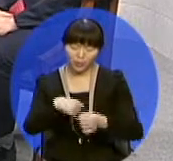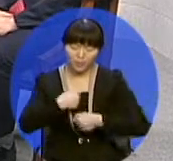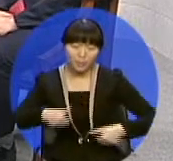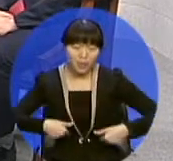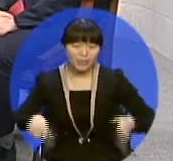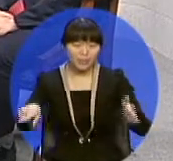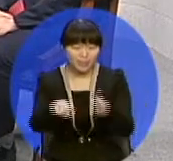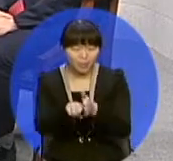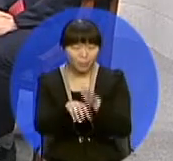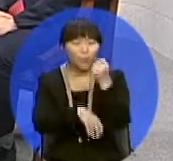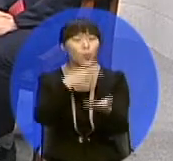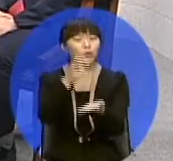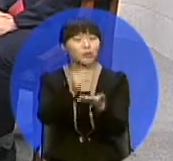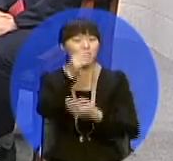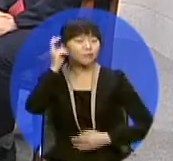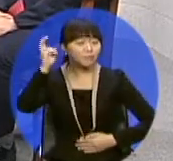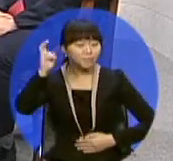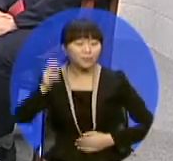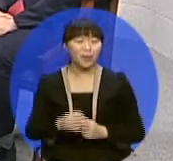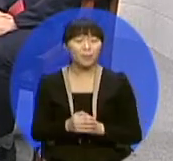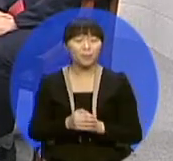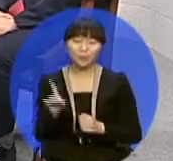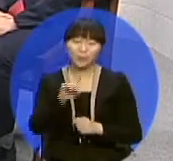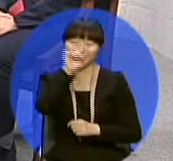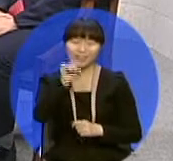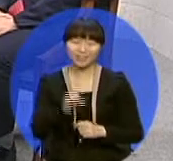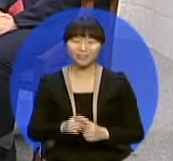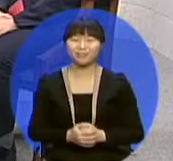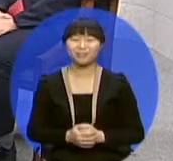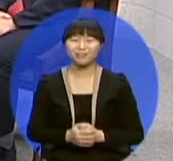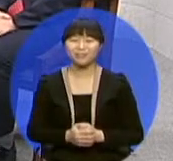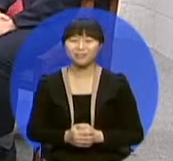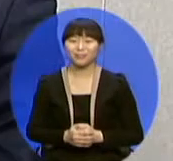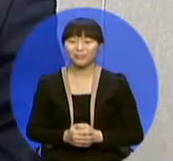된다라는 신념과 또 원칙들이 있으실 것 같은데요. 어떤 것들이 있으셨나요?